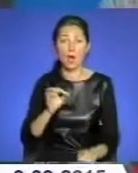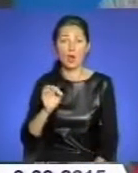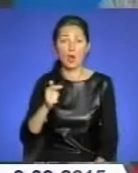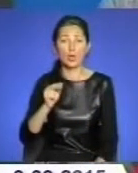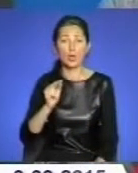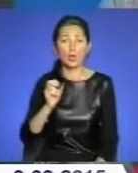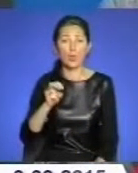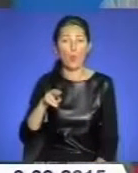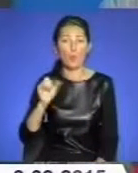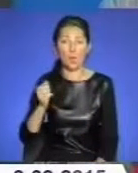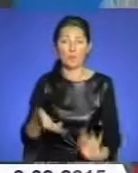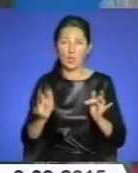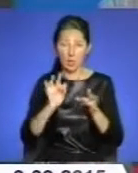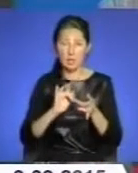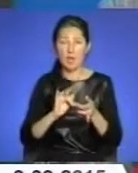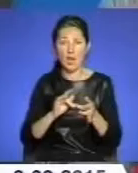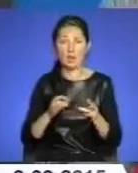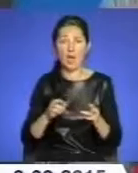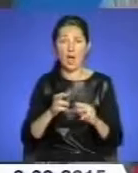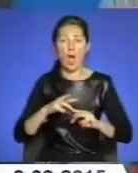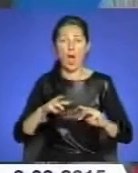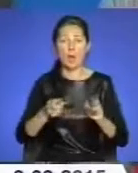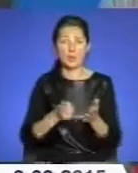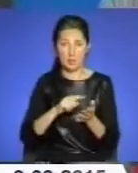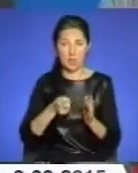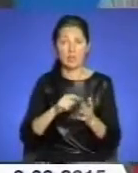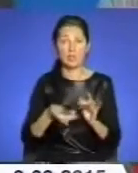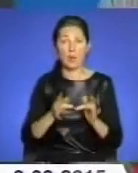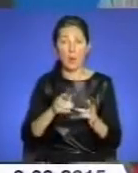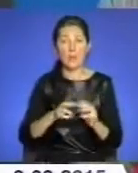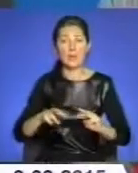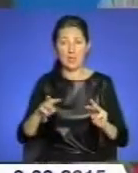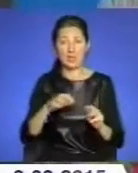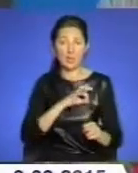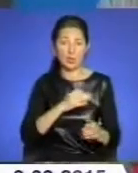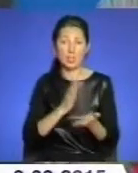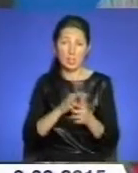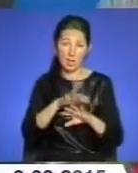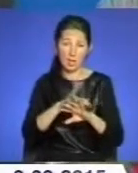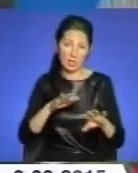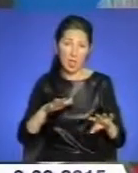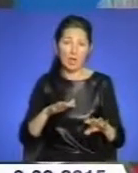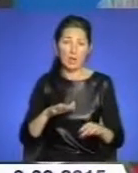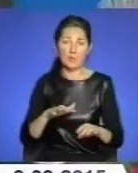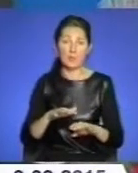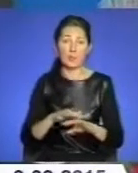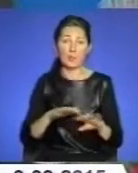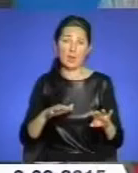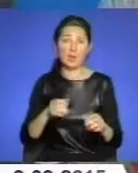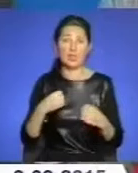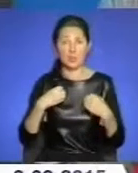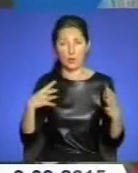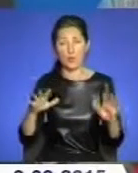сайті Міністерства юстиції є зали урочистих подій. Так, як ви знаєте, що якщо ви одружуєтесь, то ви